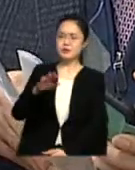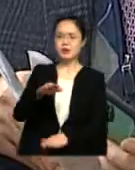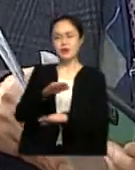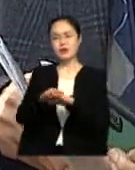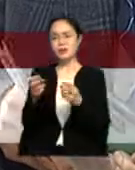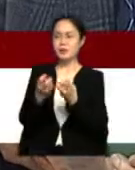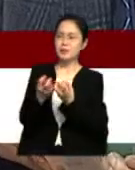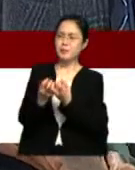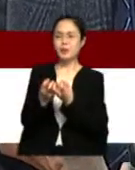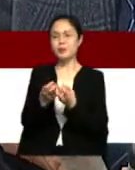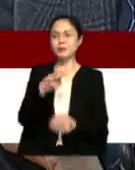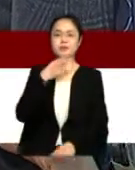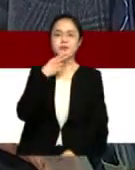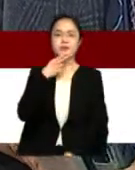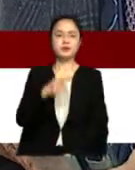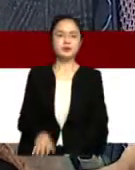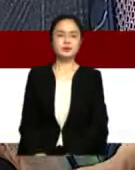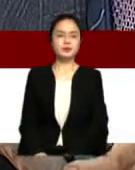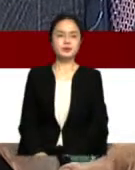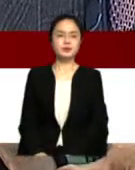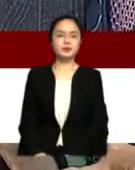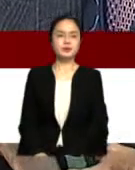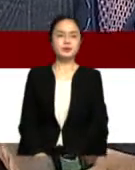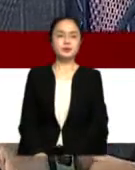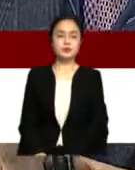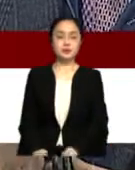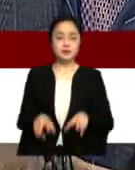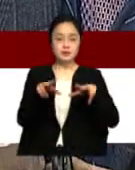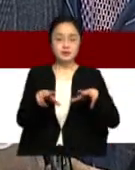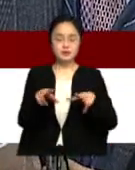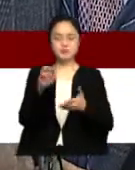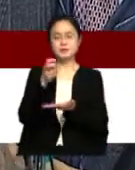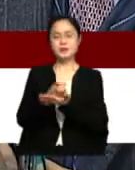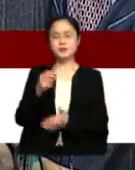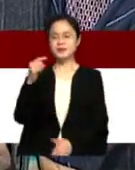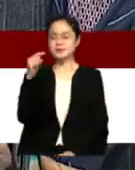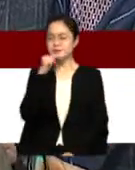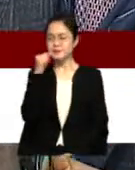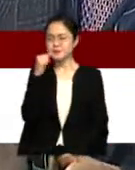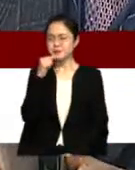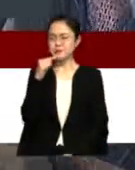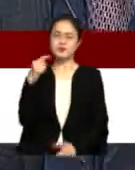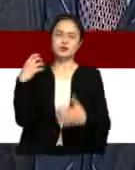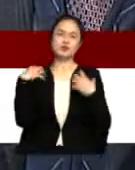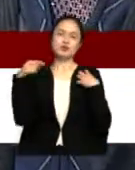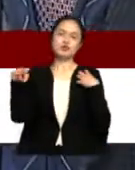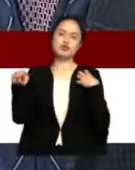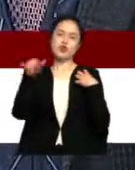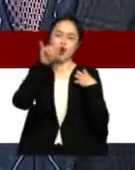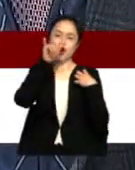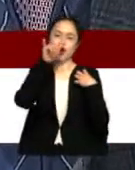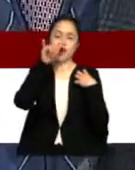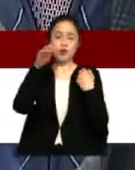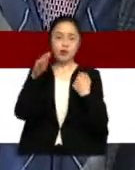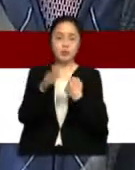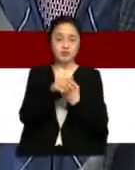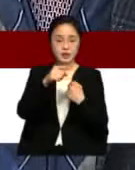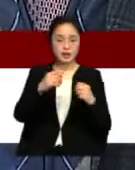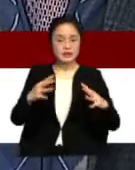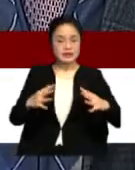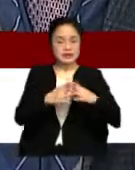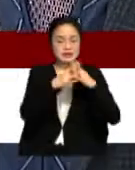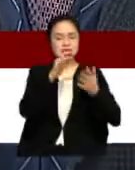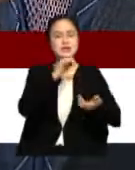그 현재 강화된 기준을 적용 받게 돼서 그 기지는 안전을 통하게 굉장히 어렵습니다 근데 얘들 안된다 요청한